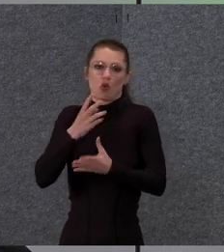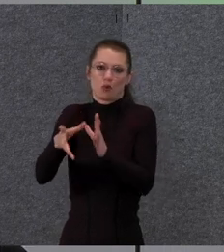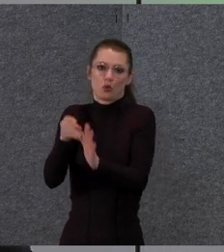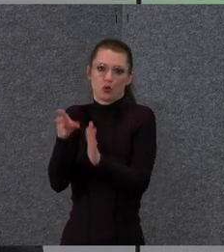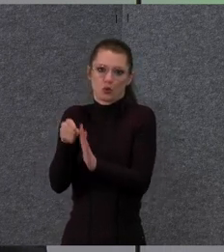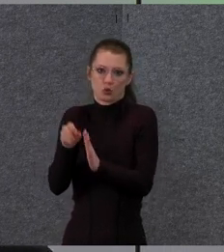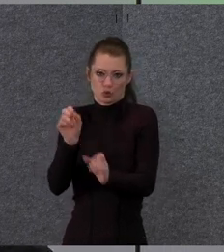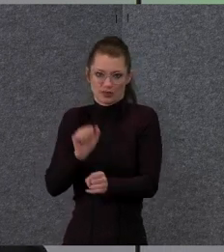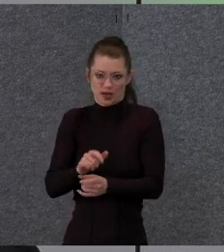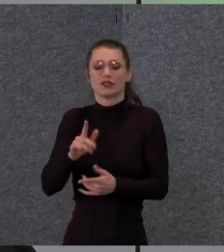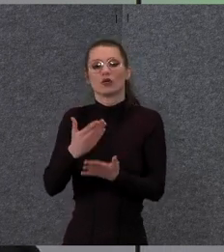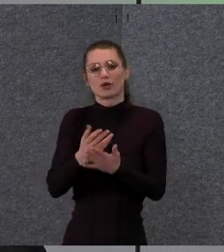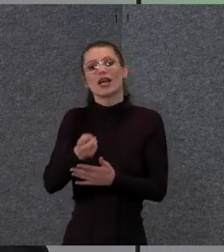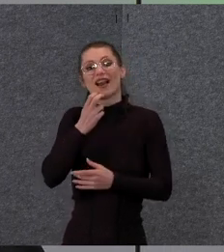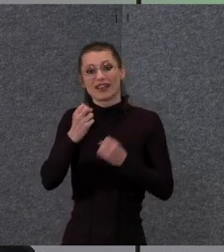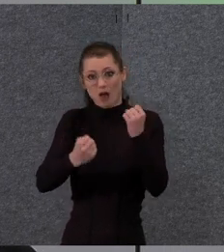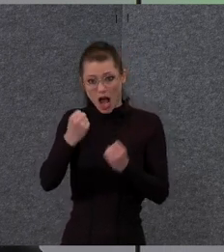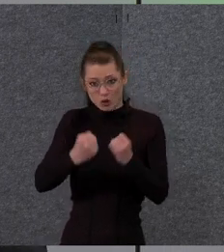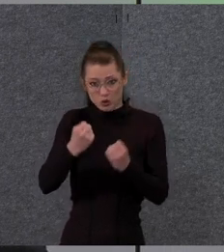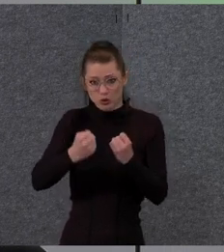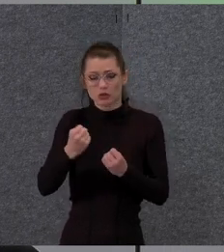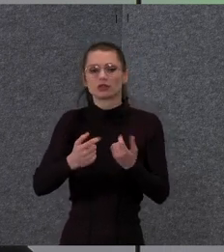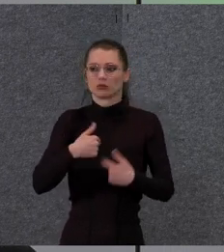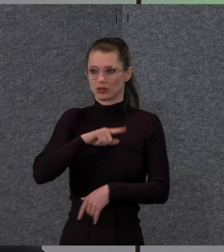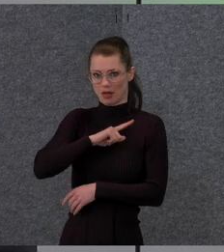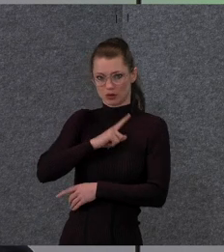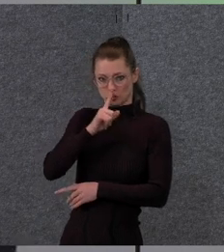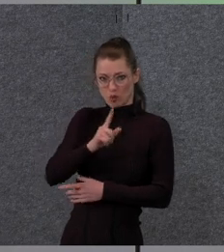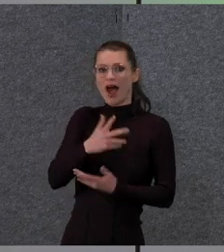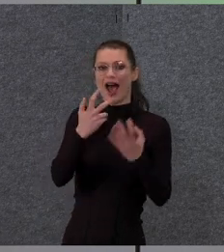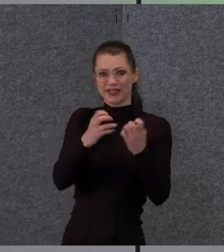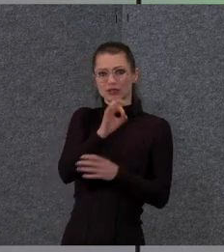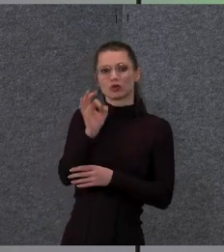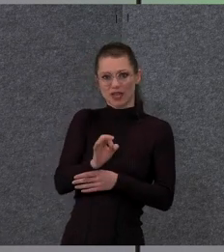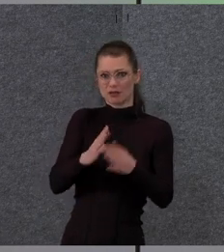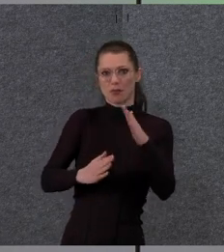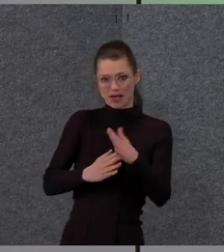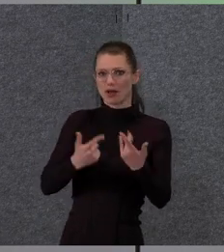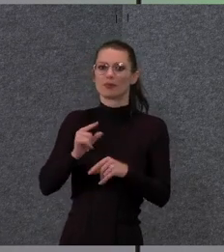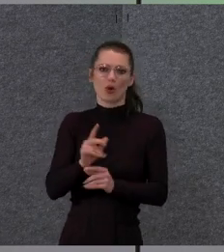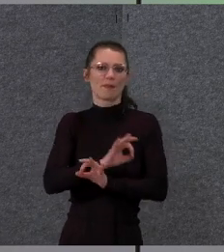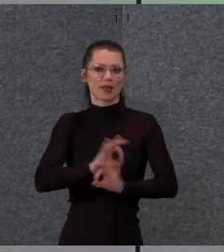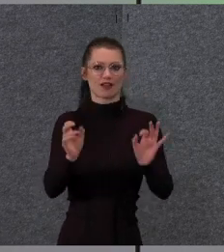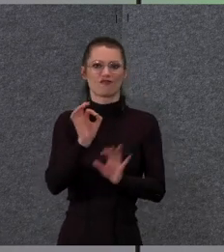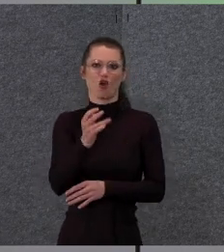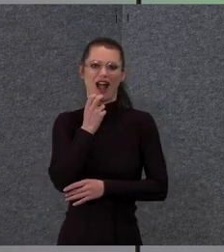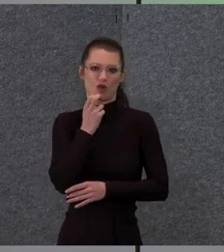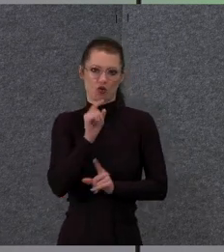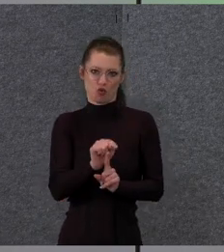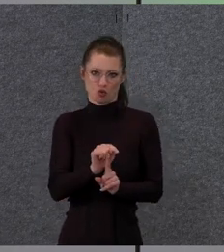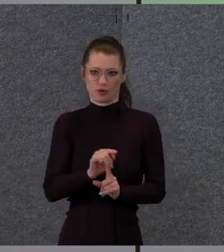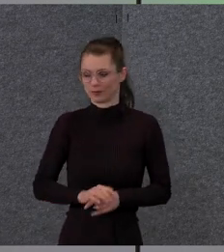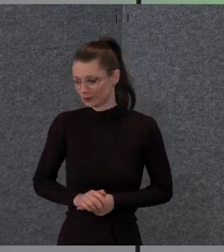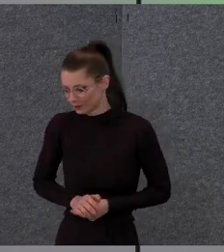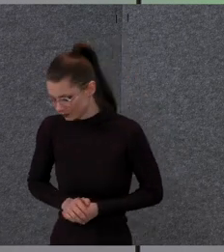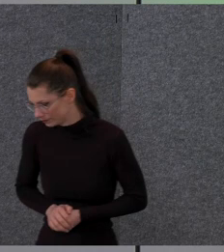anschauen, die meisten Elektroautos, ich lade meins immer nur zu 80%, weil es ist am besten für den Akku, die sind aber auch netzwerkfähig. Und wenn